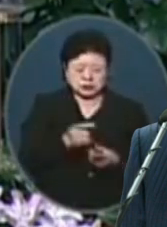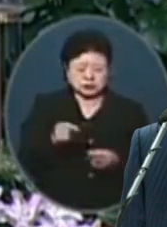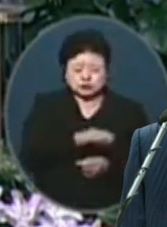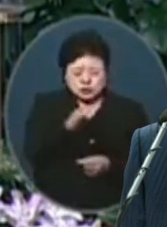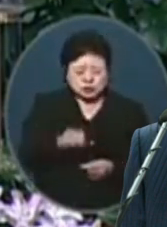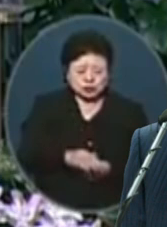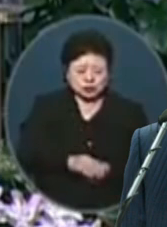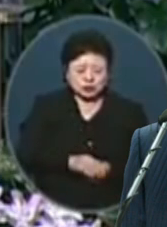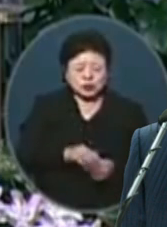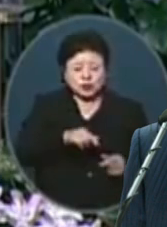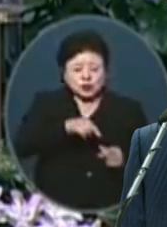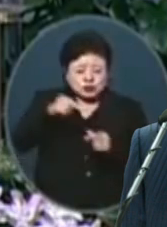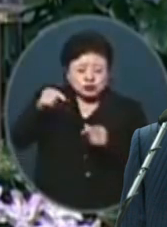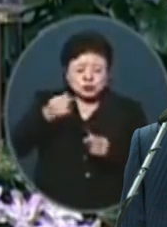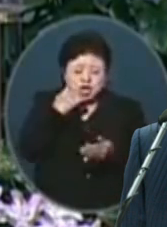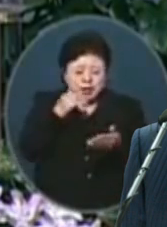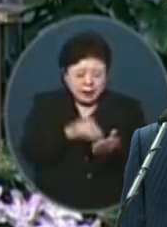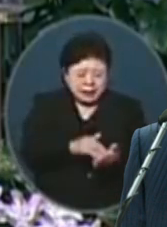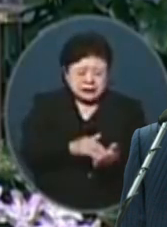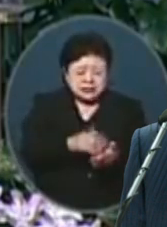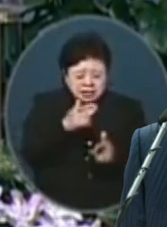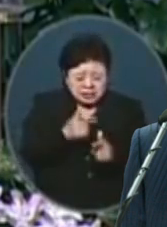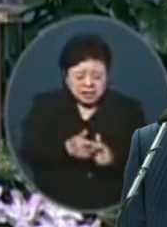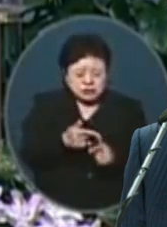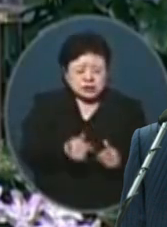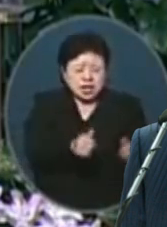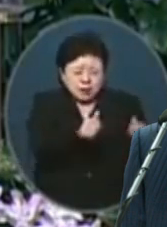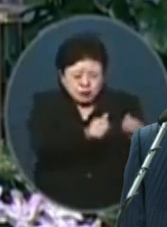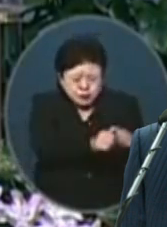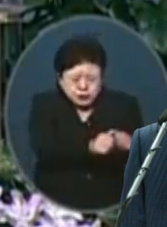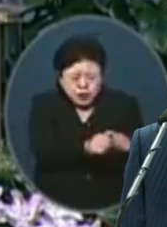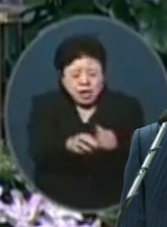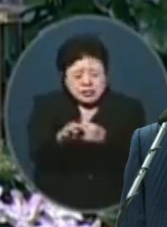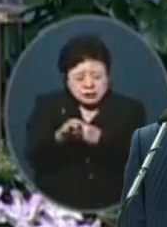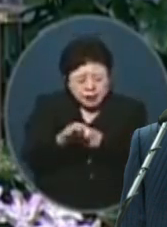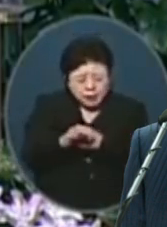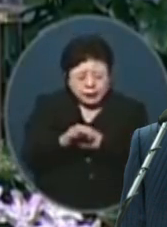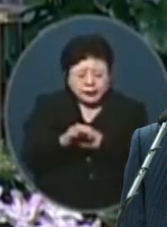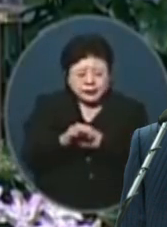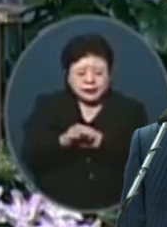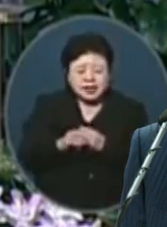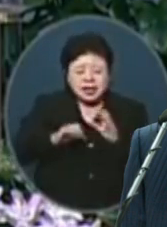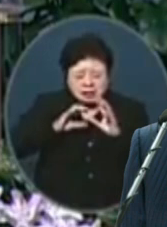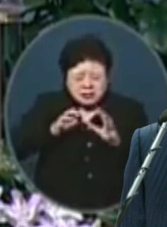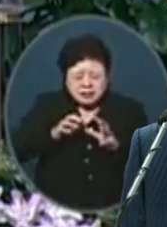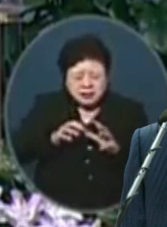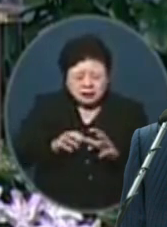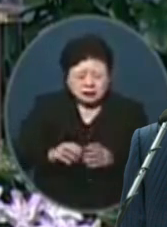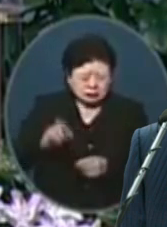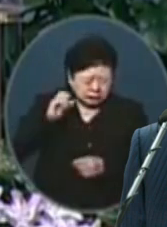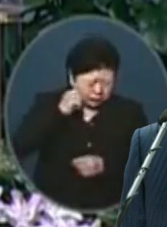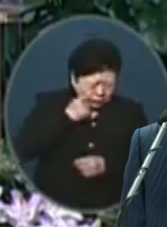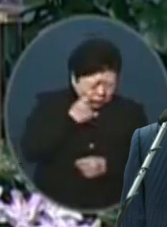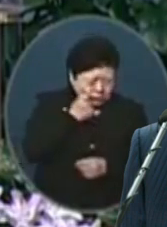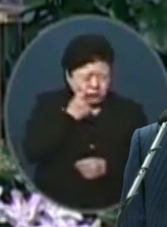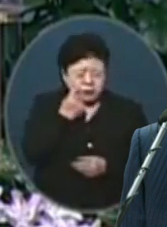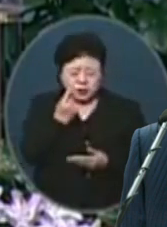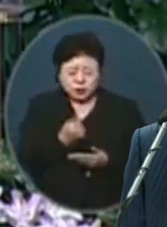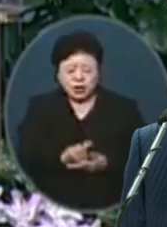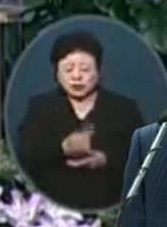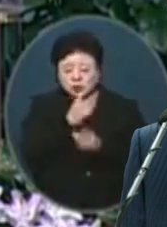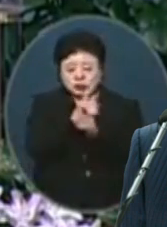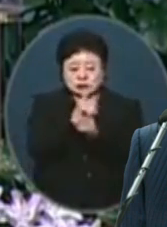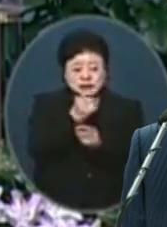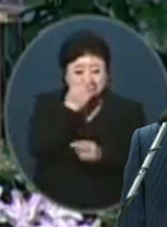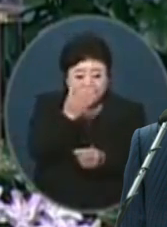우리도 구원의 바위이신 예수님께 딱 달라붙어있기만 하면 세상에 어떤 풍파가 와도 이겨낼